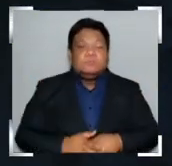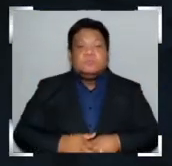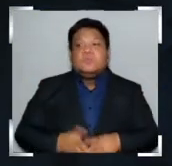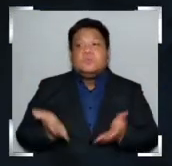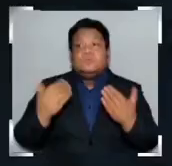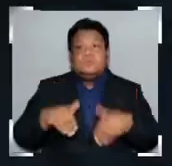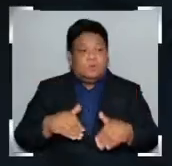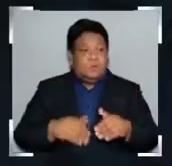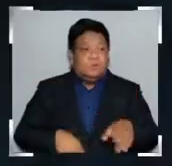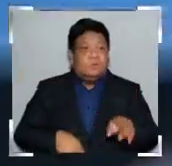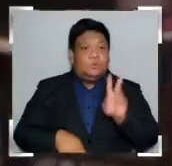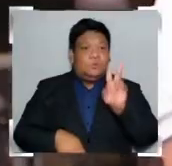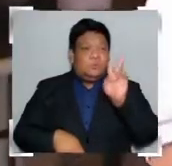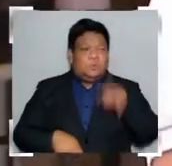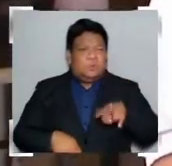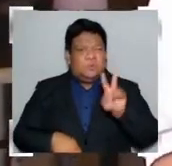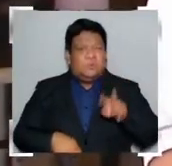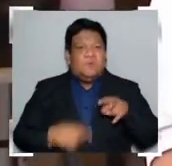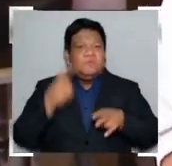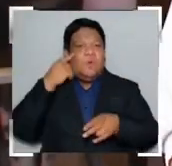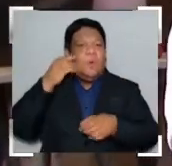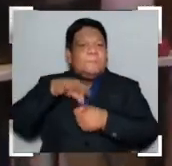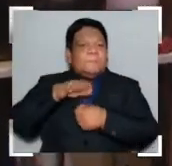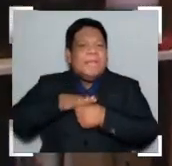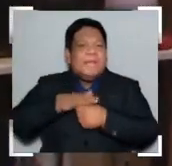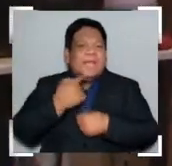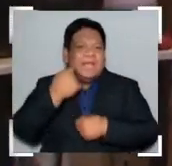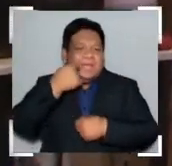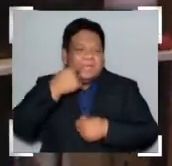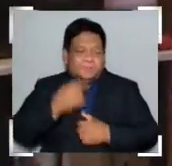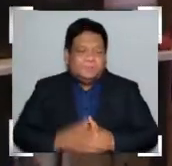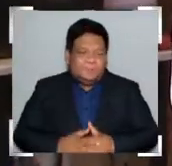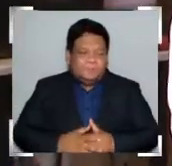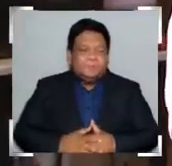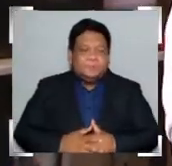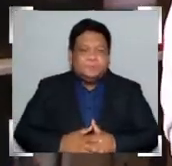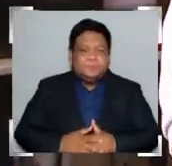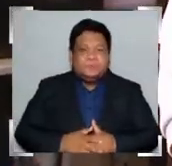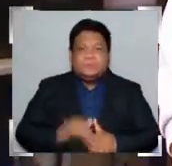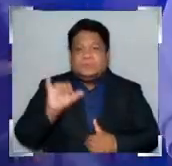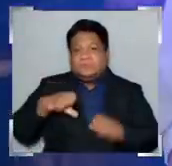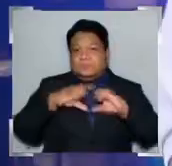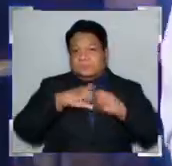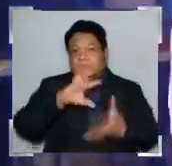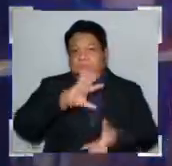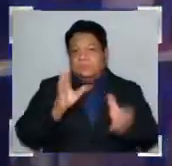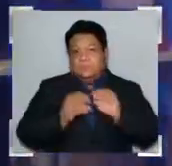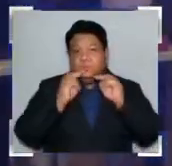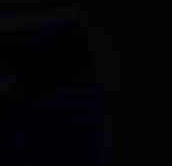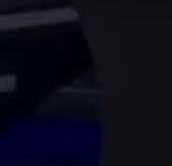ang pasta o dental filling. Para sa GMA Integrated News, Bernadette Reyes ang inyong saksi.